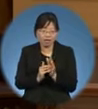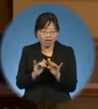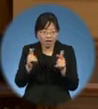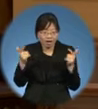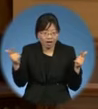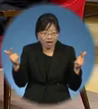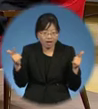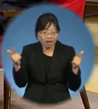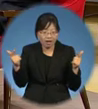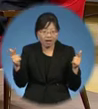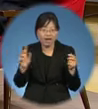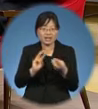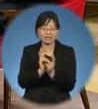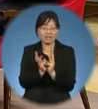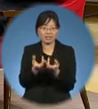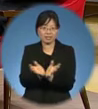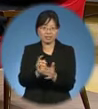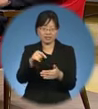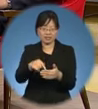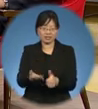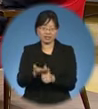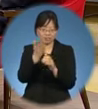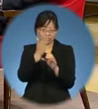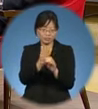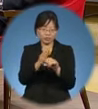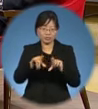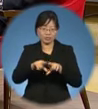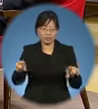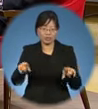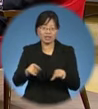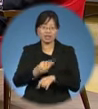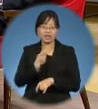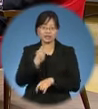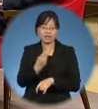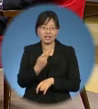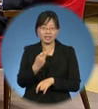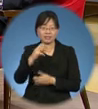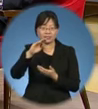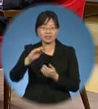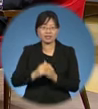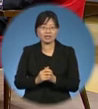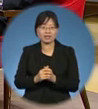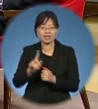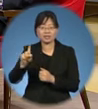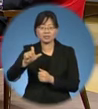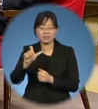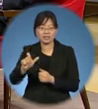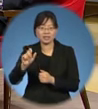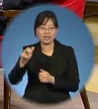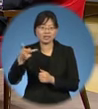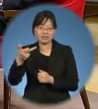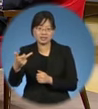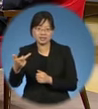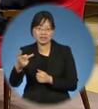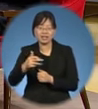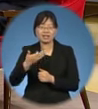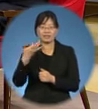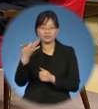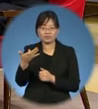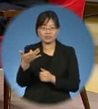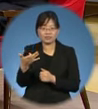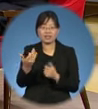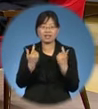그 클럽에서 육성하는 팀이 보통 13세, 15세, 17세, 19세.